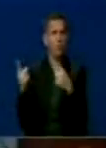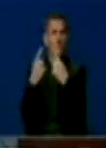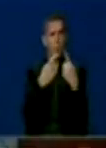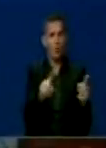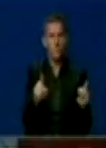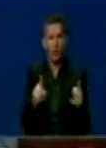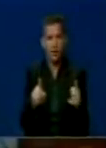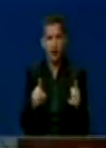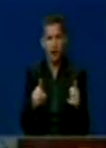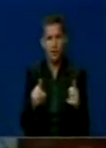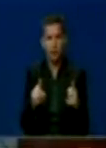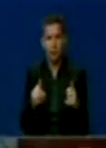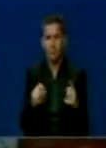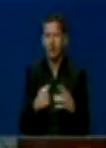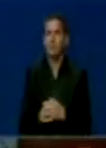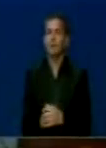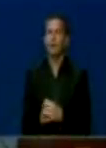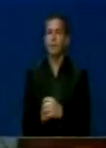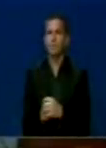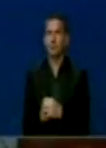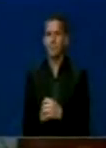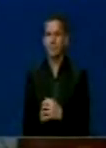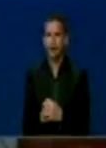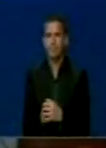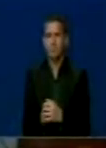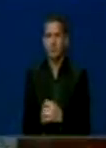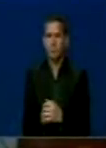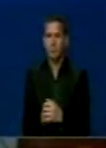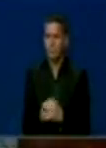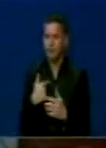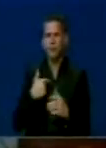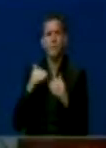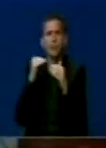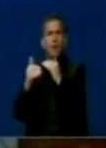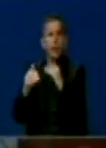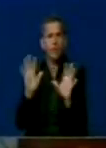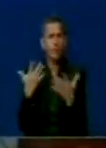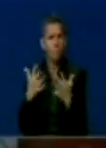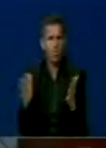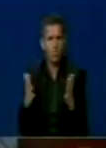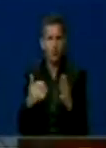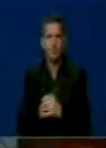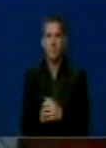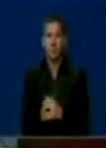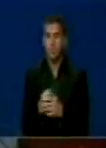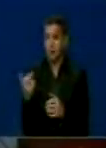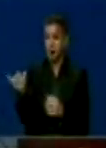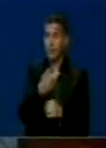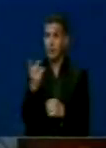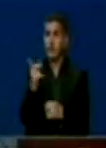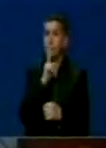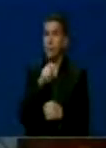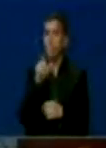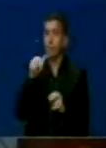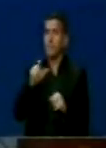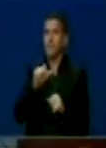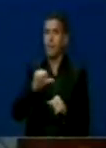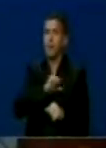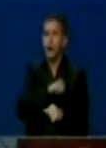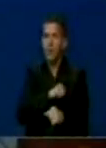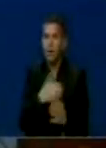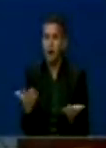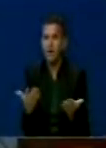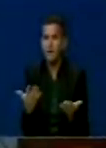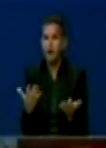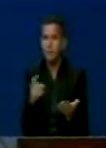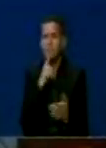ka dallime dhe nuanca në to, nuk mund të barazohen. Po nuk është se të dy palët pas kanë lidhë i natë, edhe tash hajde ta gjejmë